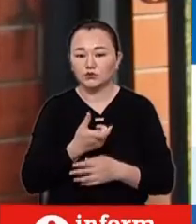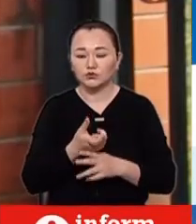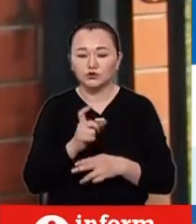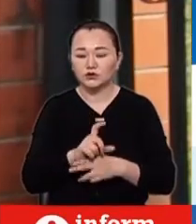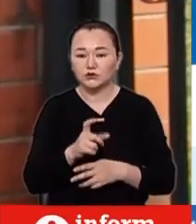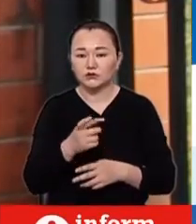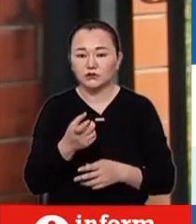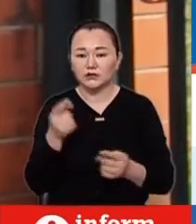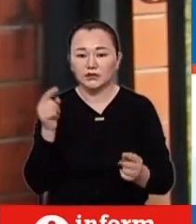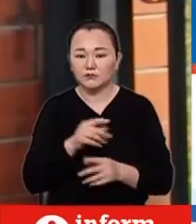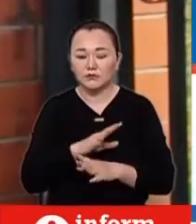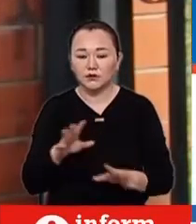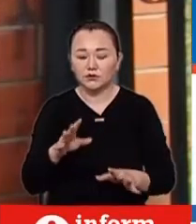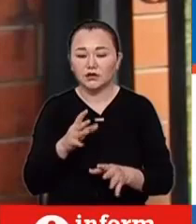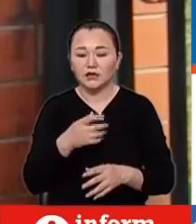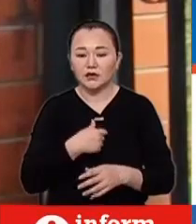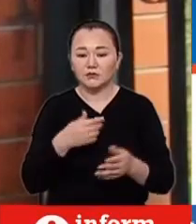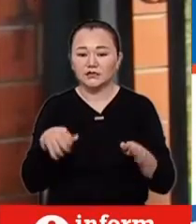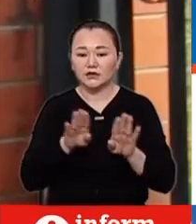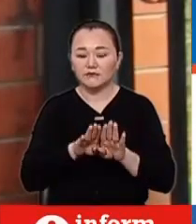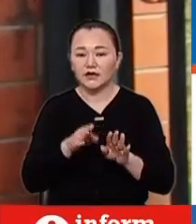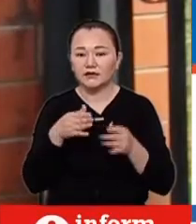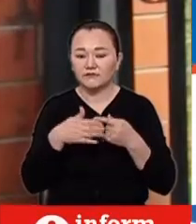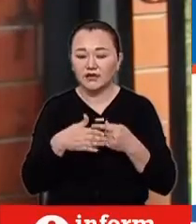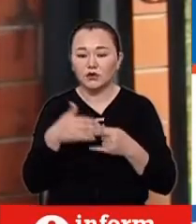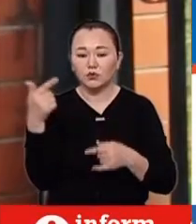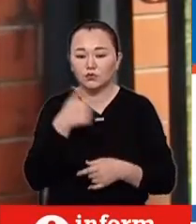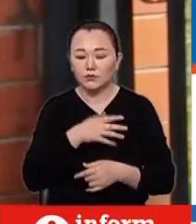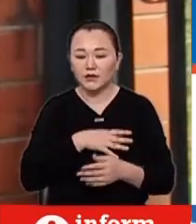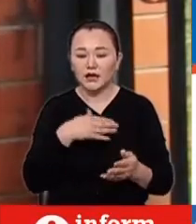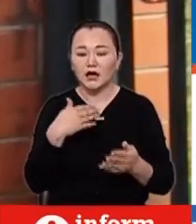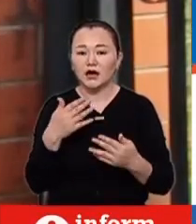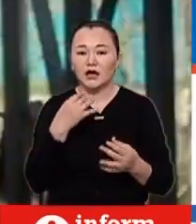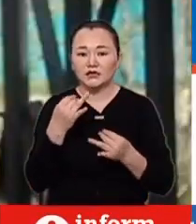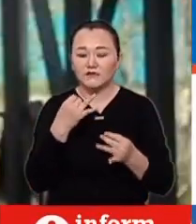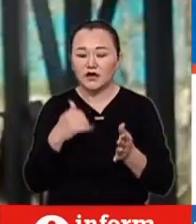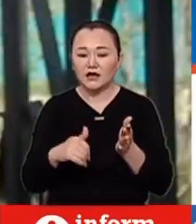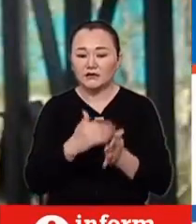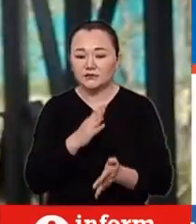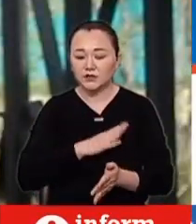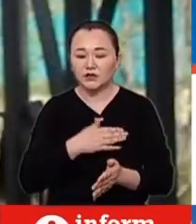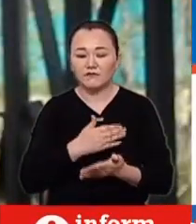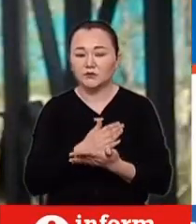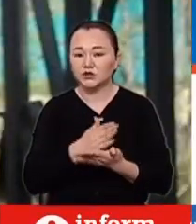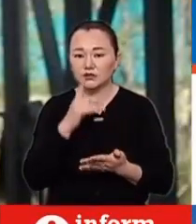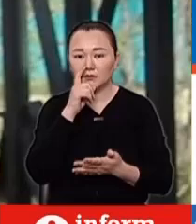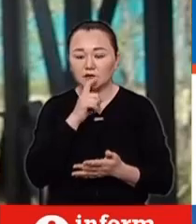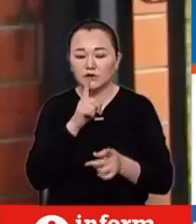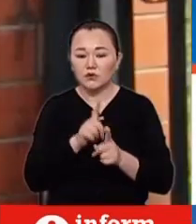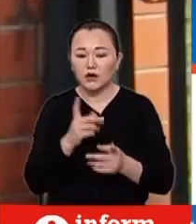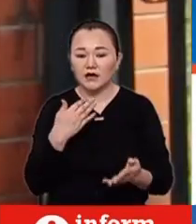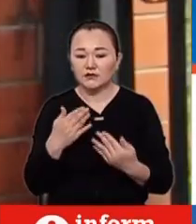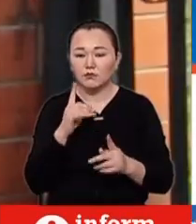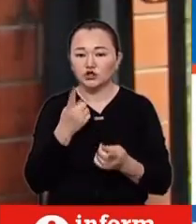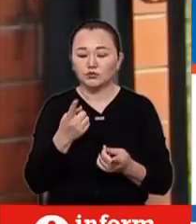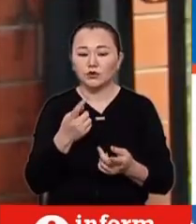неприемлемо. Перед нами закрывали двери, нам грубили, вообще с нами отказывались разговаривать. Я вообще не понимаю такого отношения.